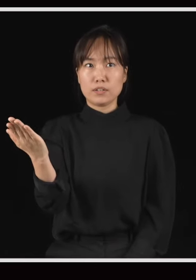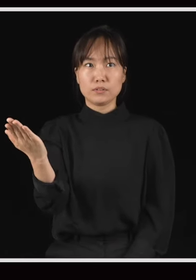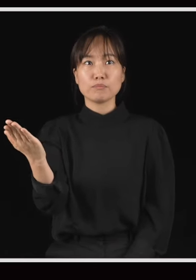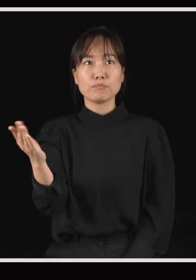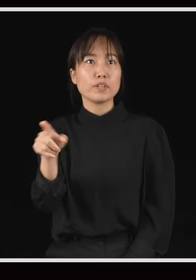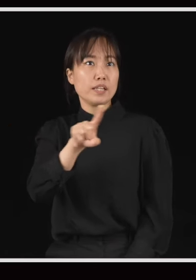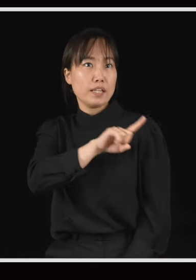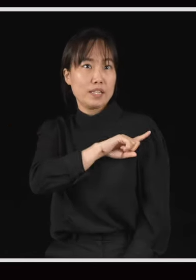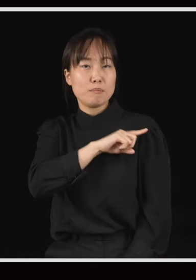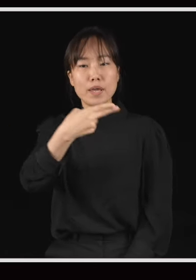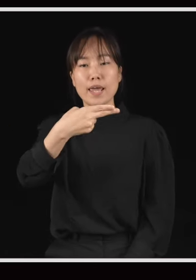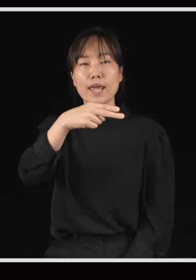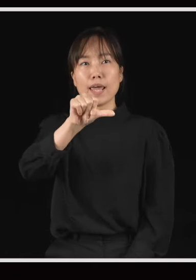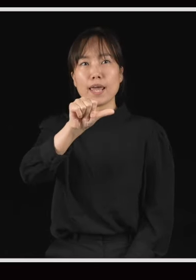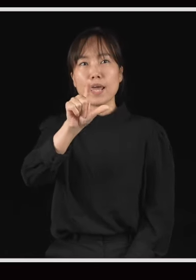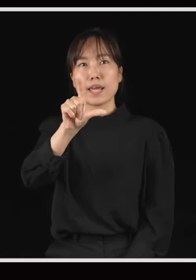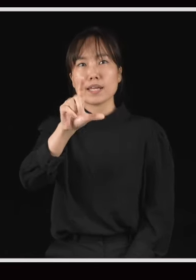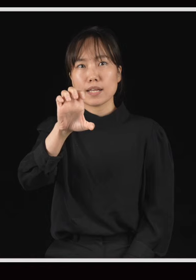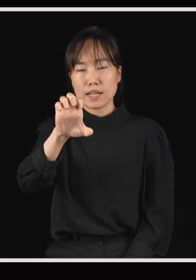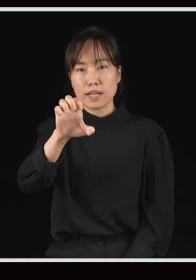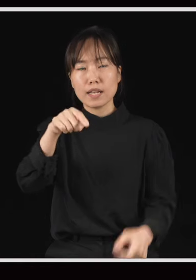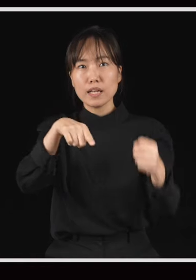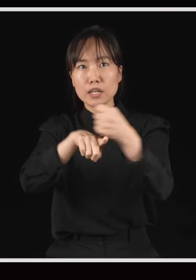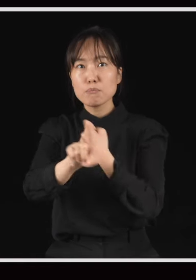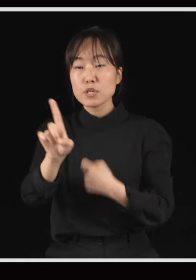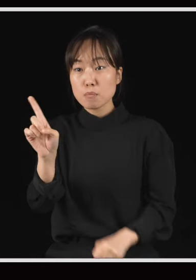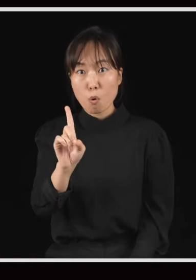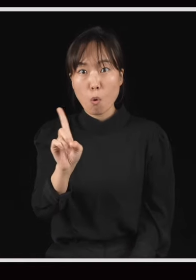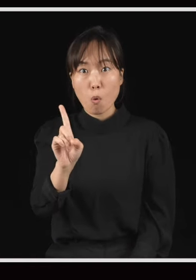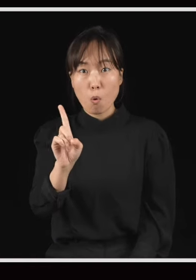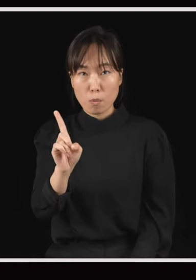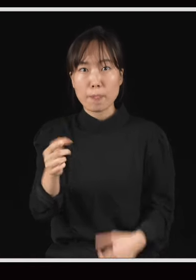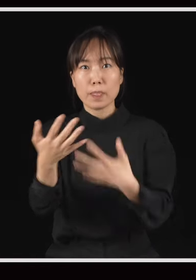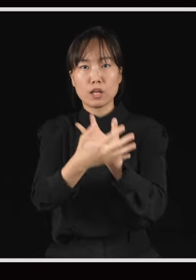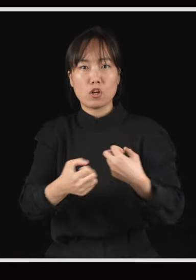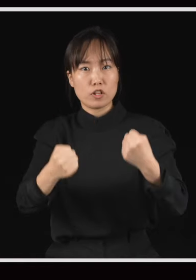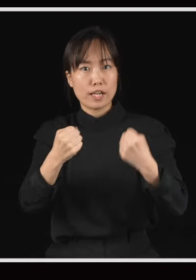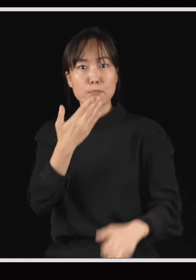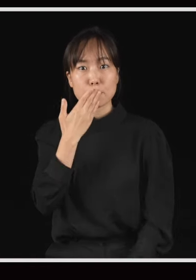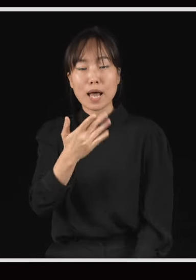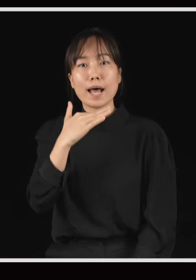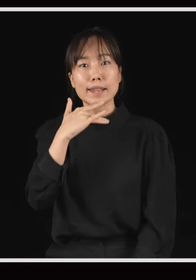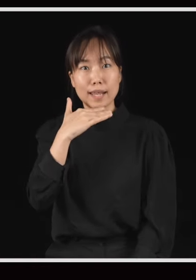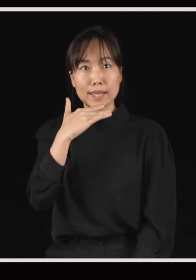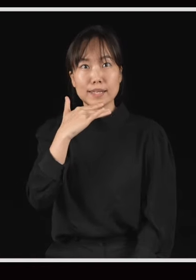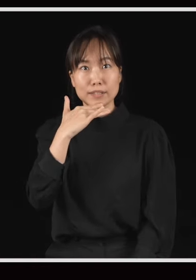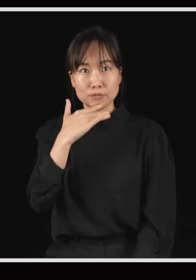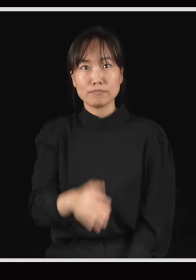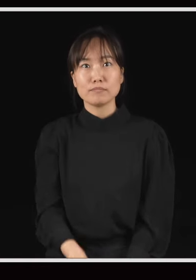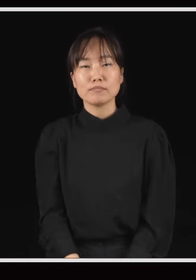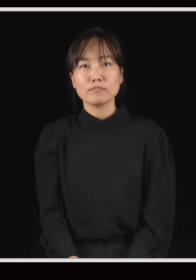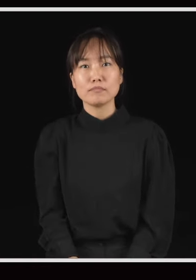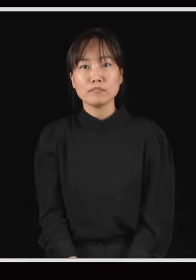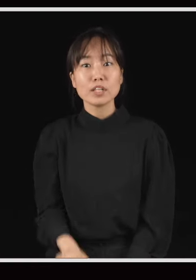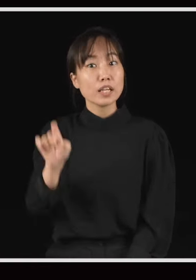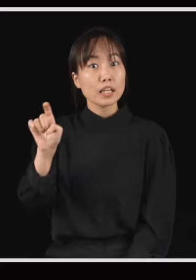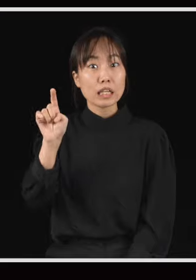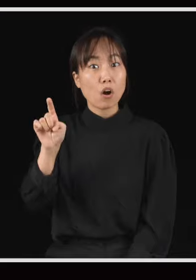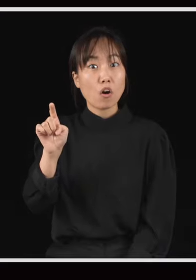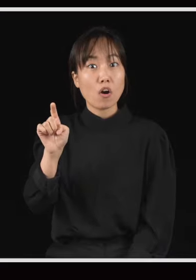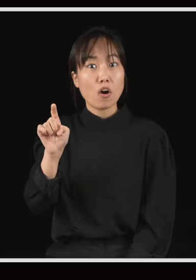그림 그려놓은 거예요. 이거는 헤일이라고 Health Adjusted Life Expectancy라고 해서 건강 보정 기대 수명이라고 하는